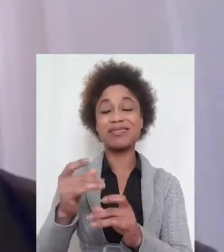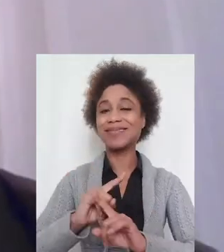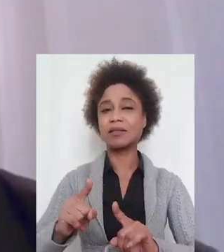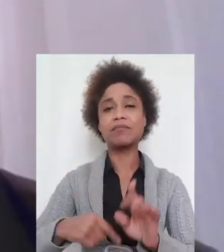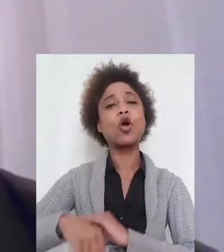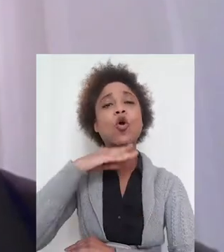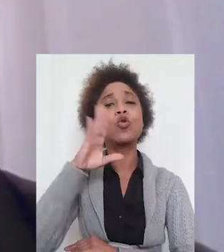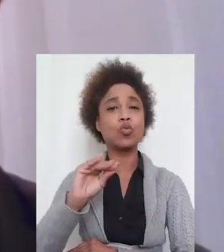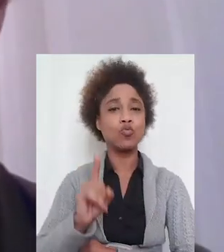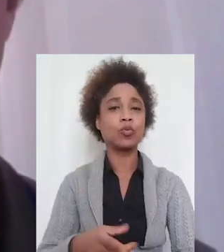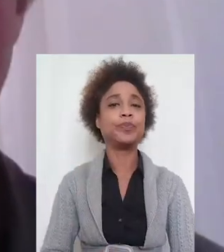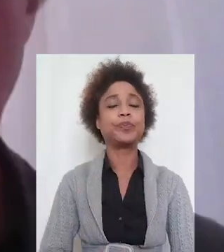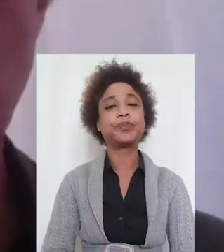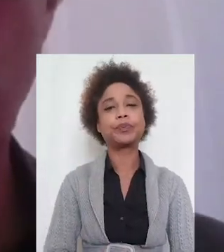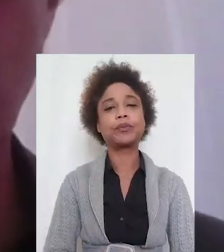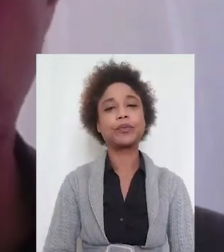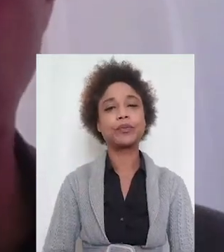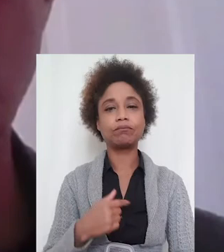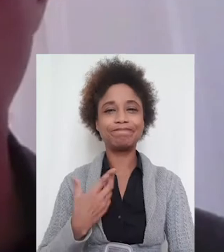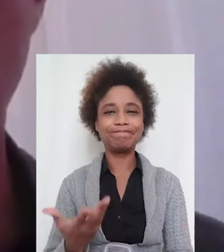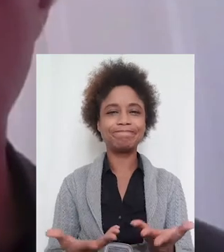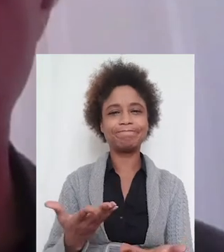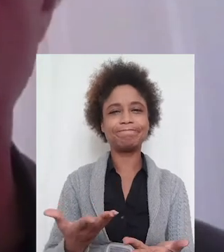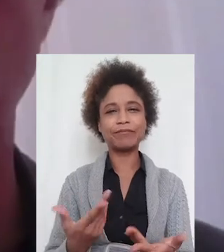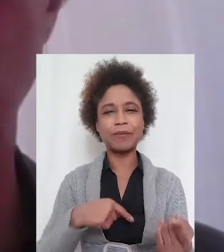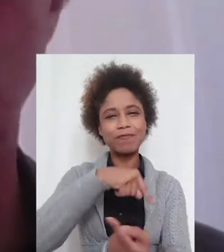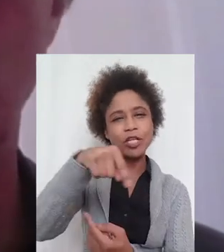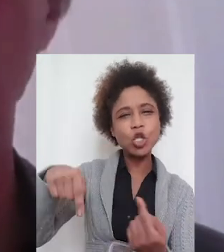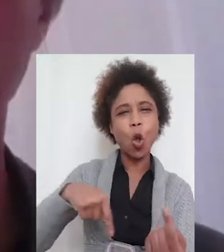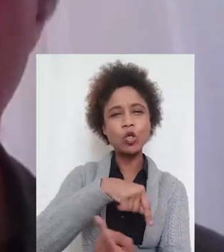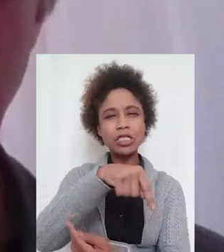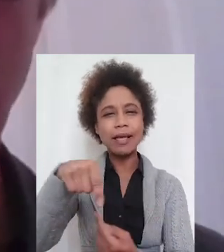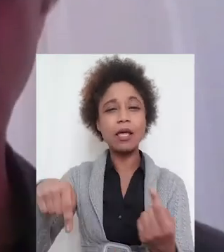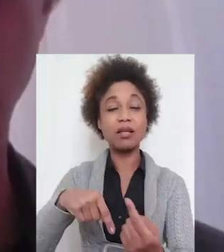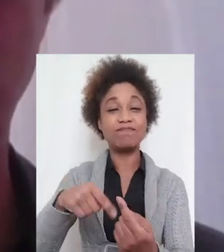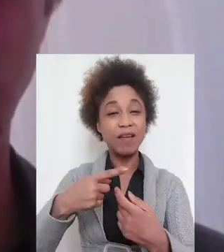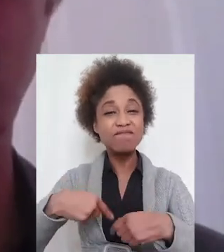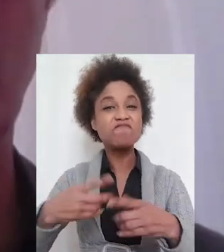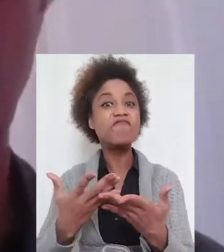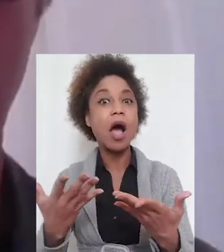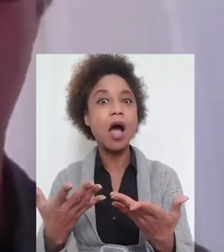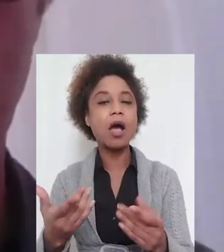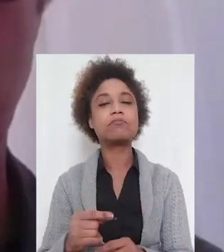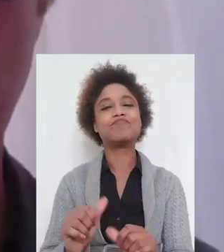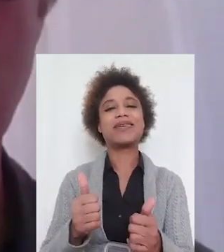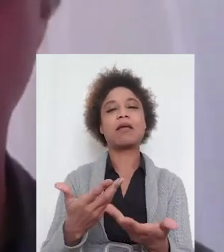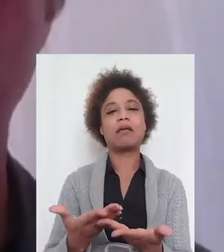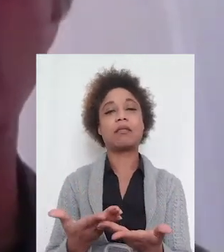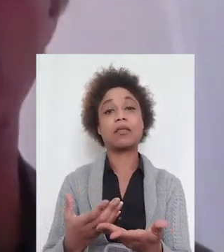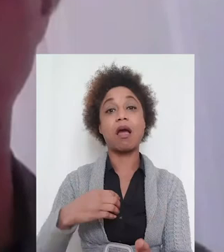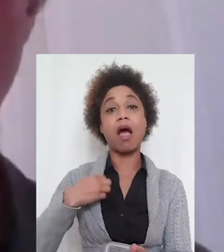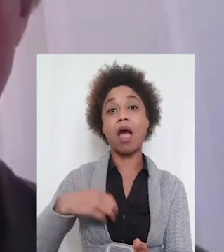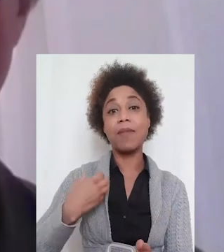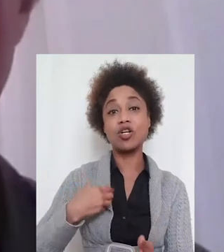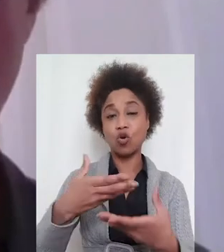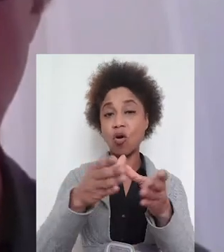doen. Het is een beetje een vicieuze cirkel. Want waar begin je? Bij